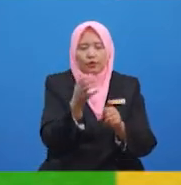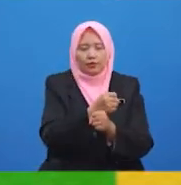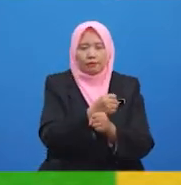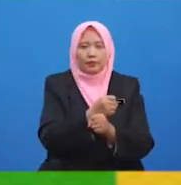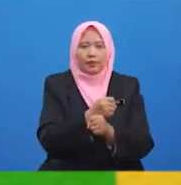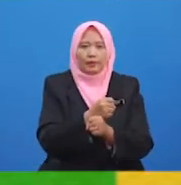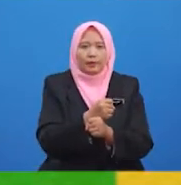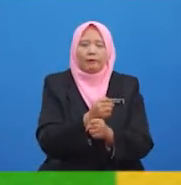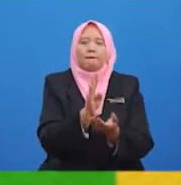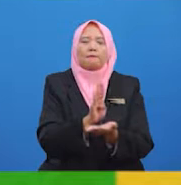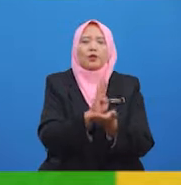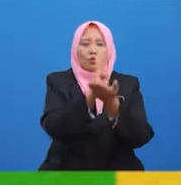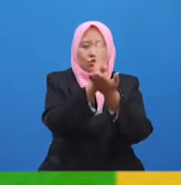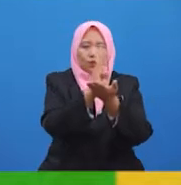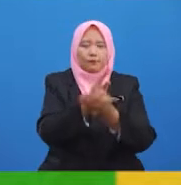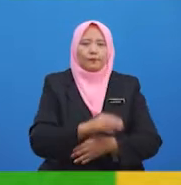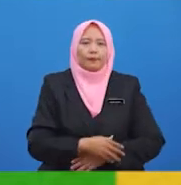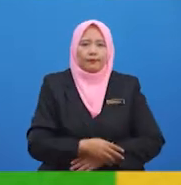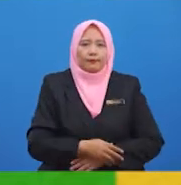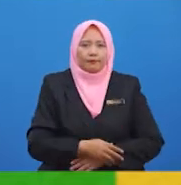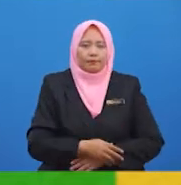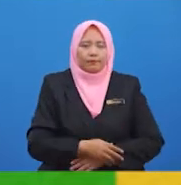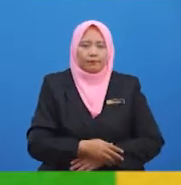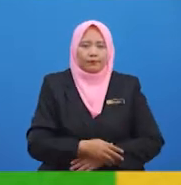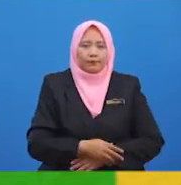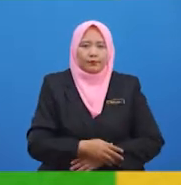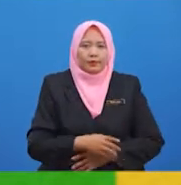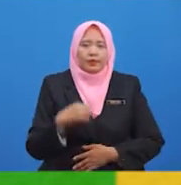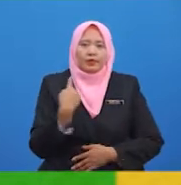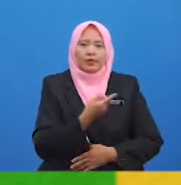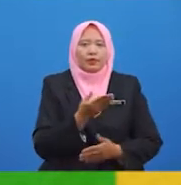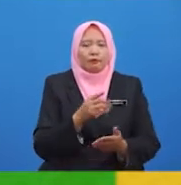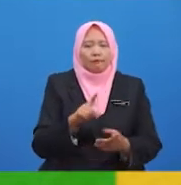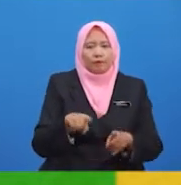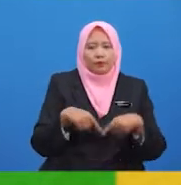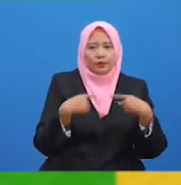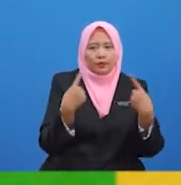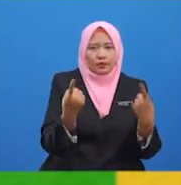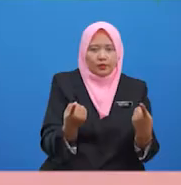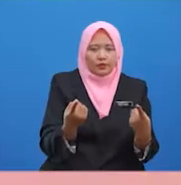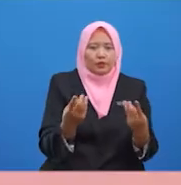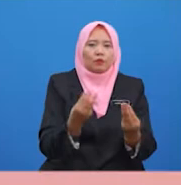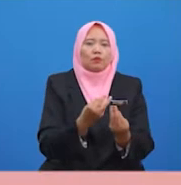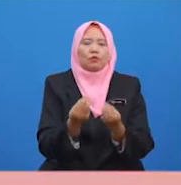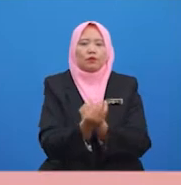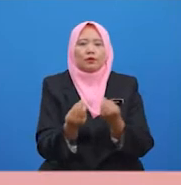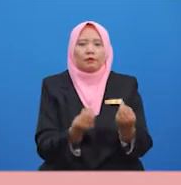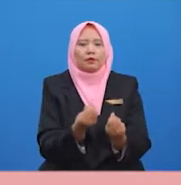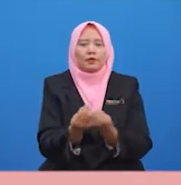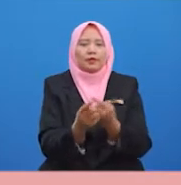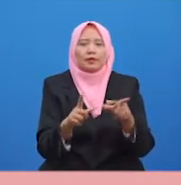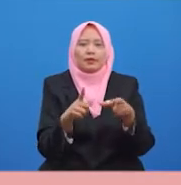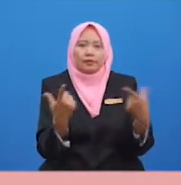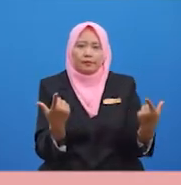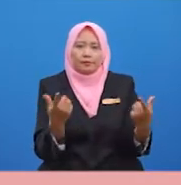akad muamalah kebajikan. Kita beralih kepada akad muamalah yang seterusnya iaitu